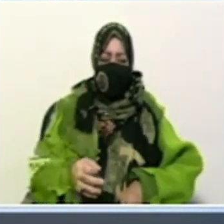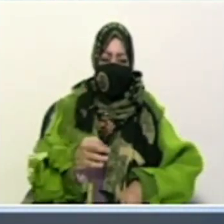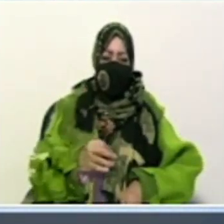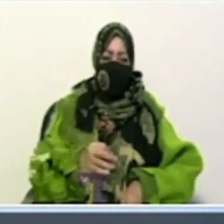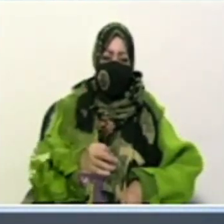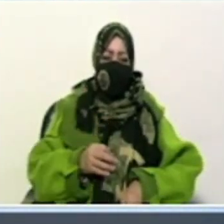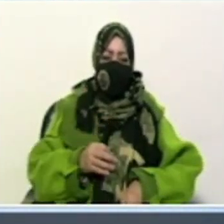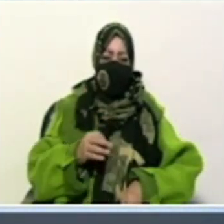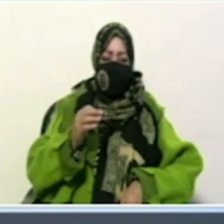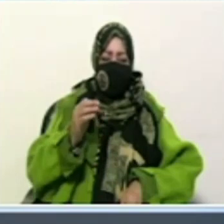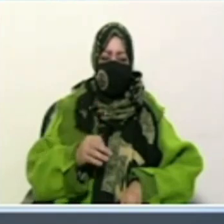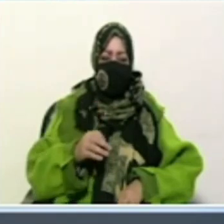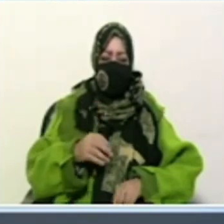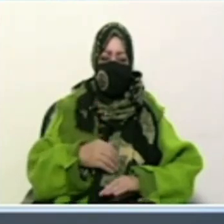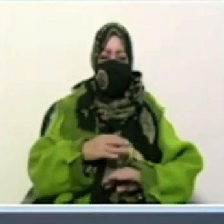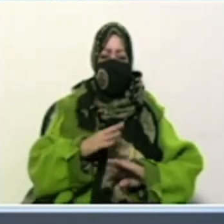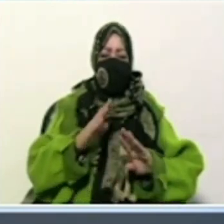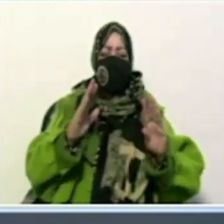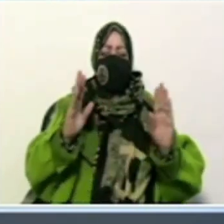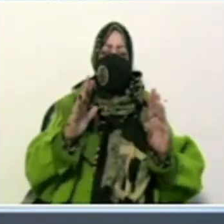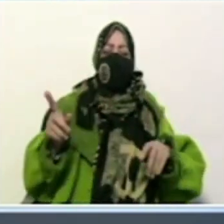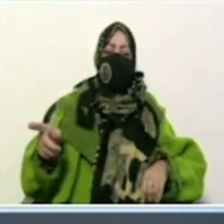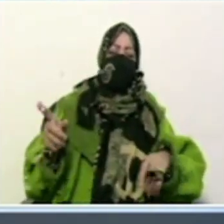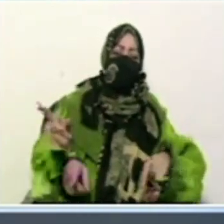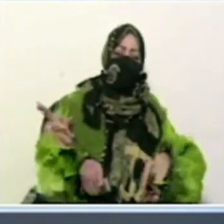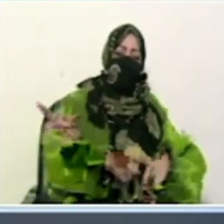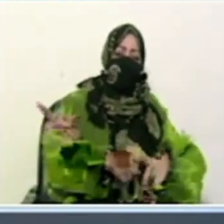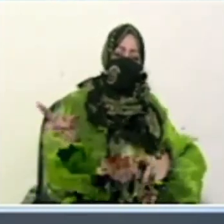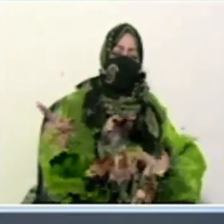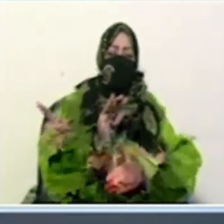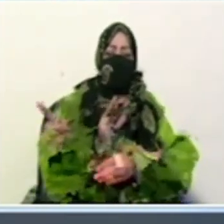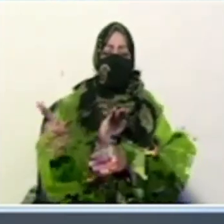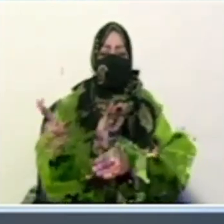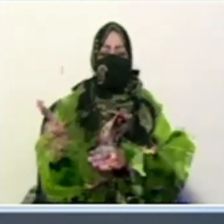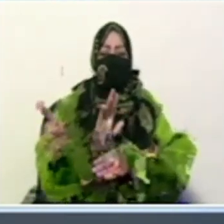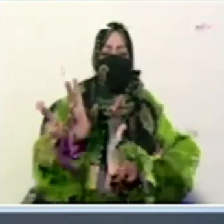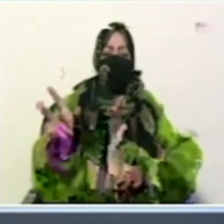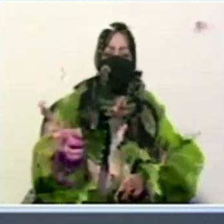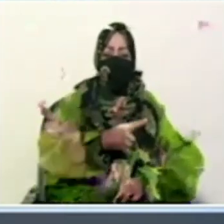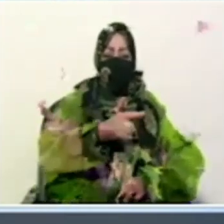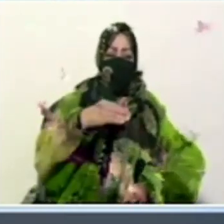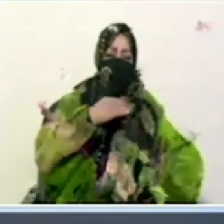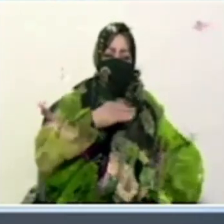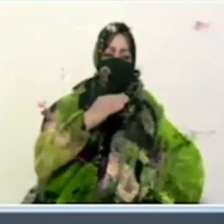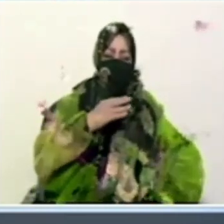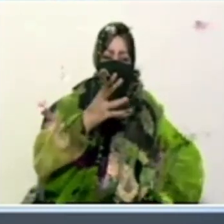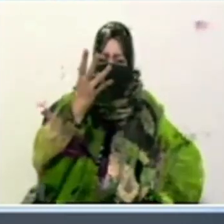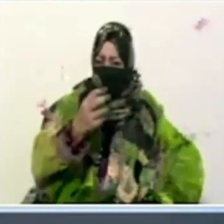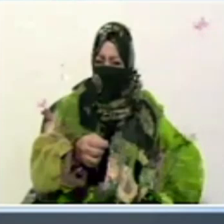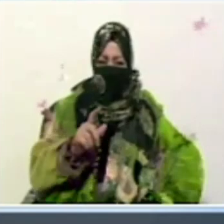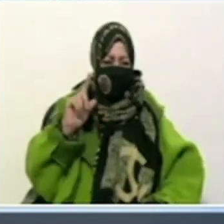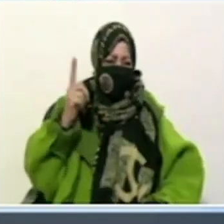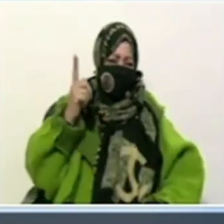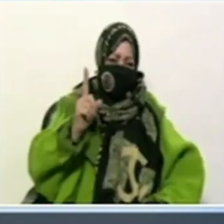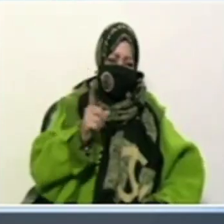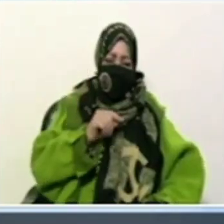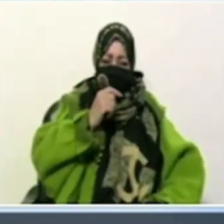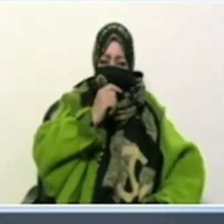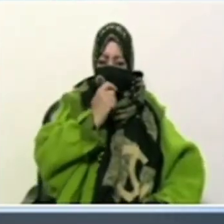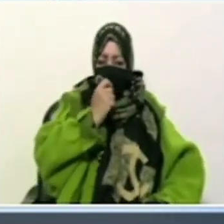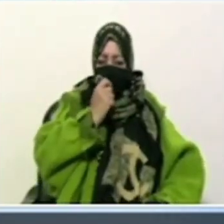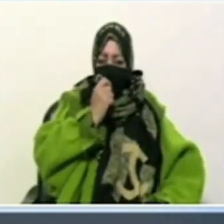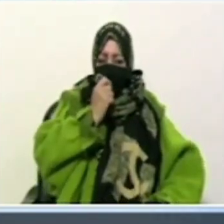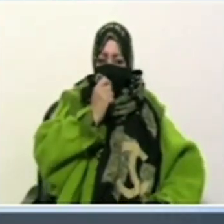الشمس إلى غروبها، لا تذبح قبل طلوع الشمس ولا تذبح ليلا بعد المغرب مثلا وبعد العشاء لا تذبح، وإنما